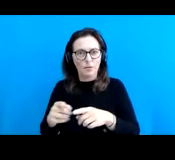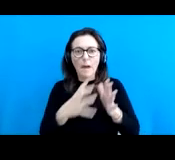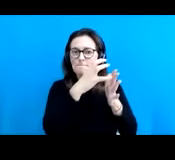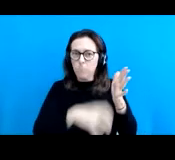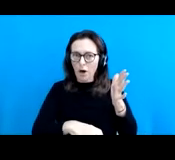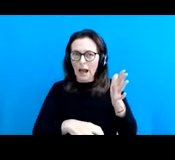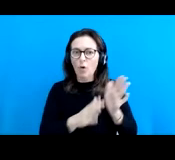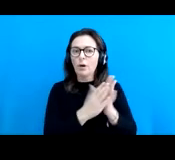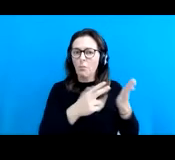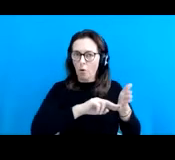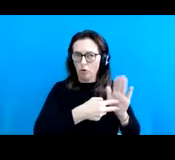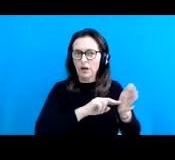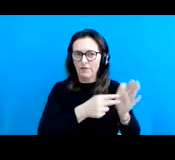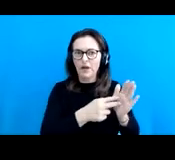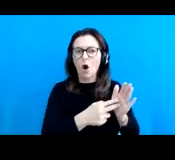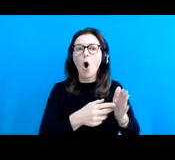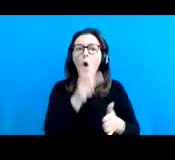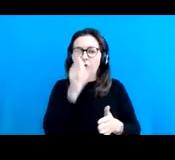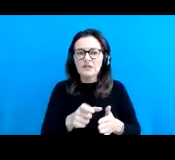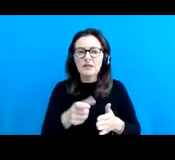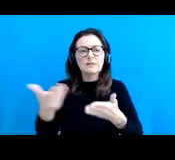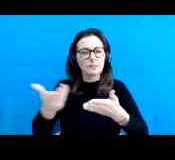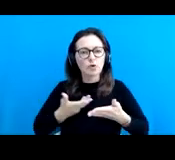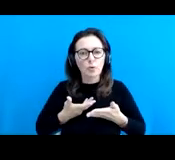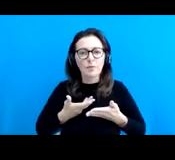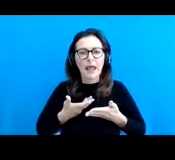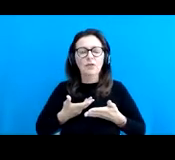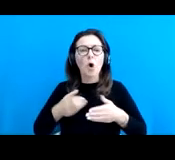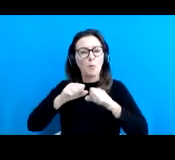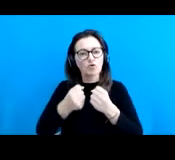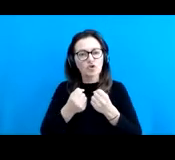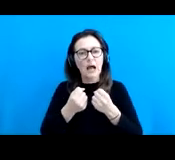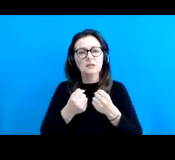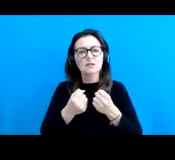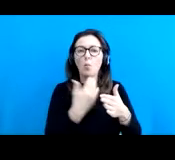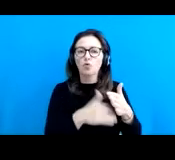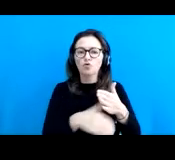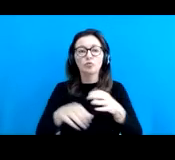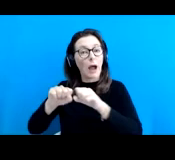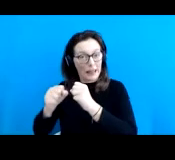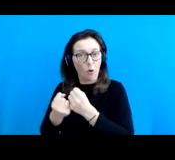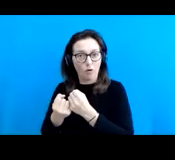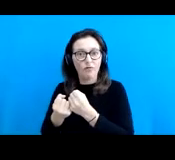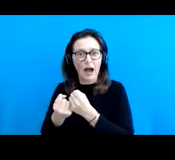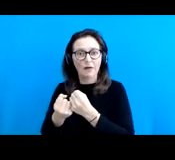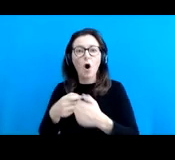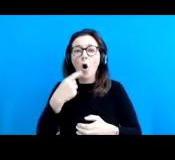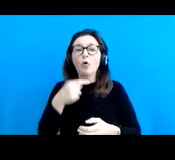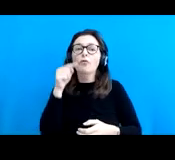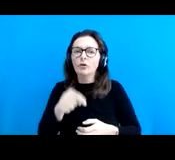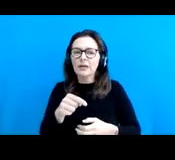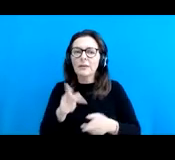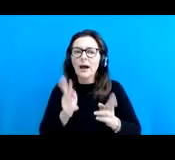s pridobljeno možgansko poškodbo ali okvaro govori prav o tem, kako pridobljene možganske poškodbe